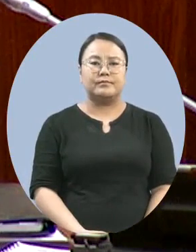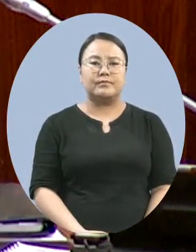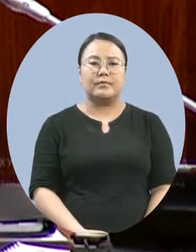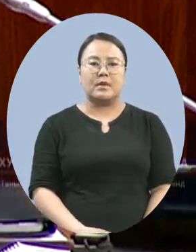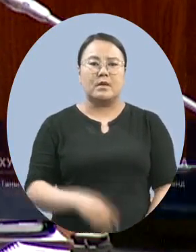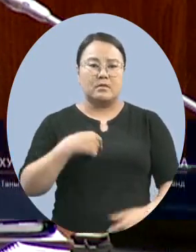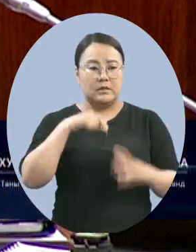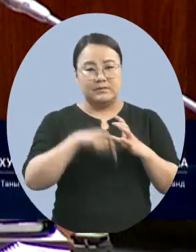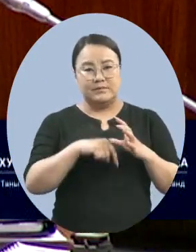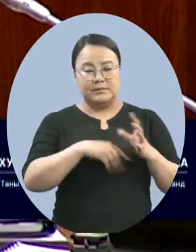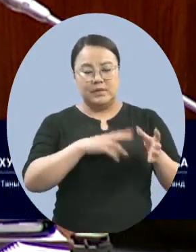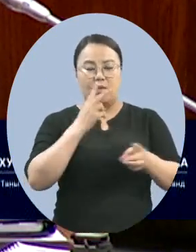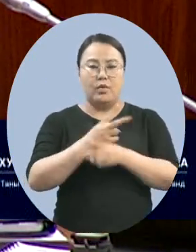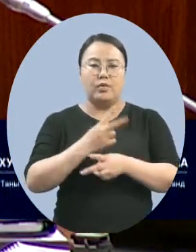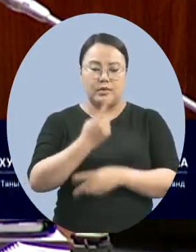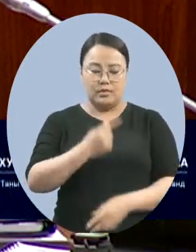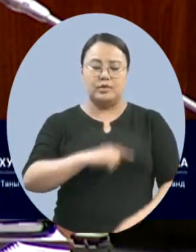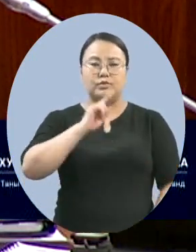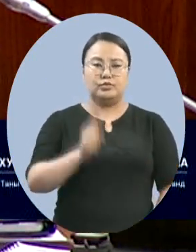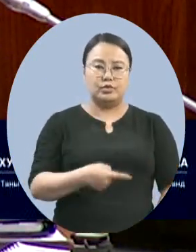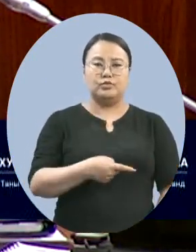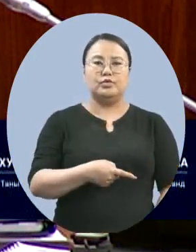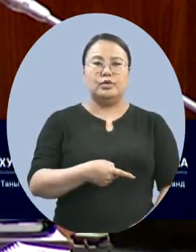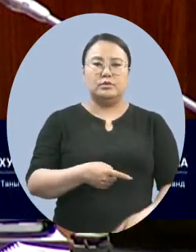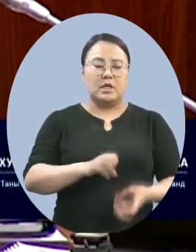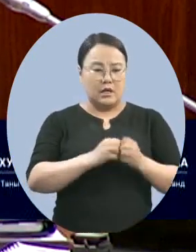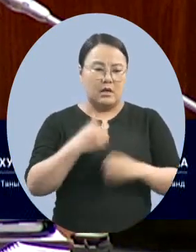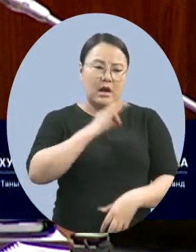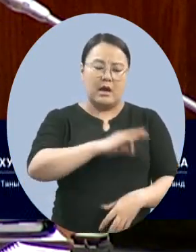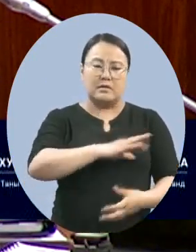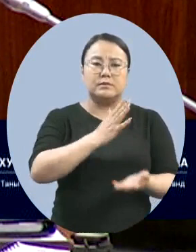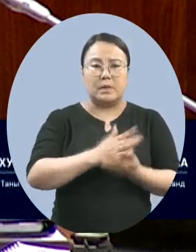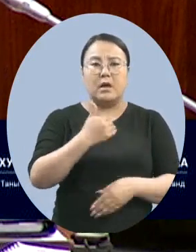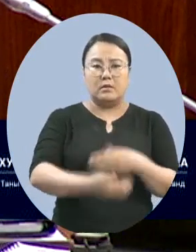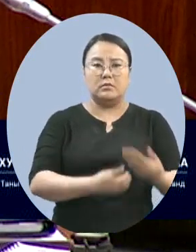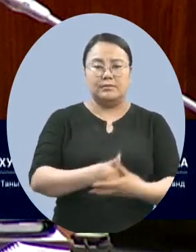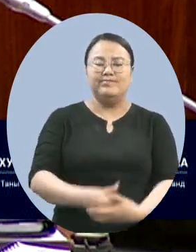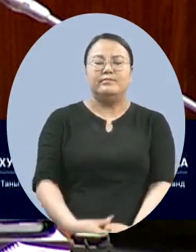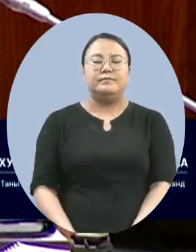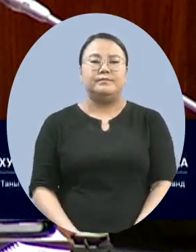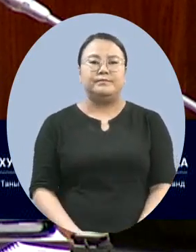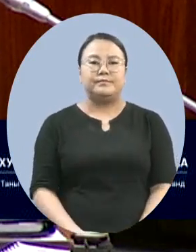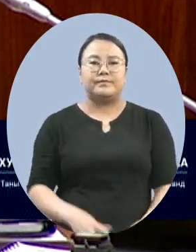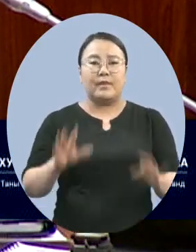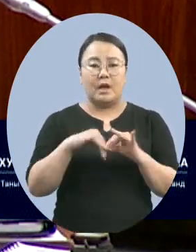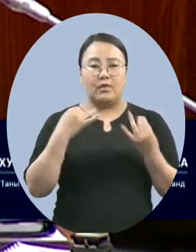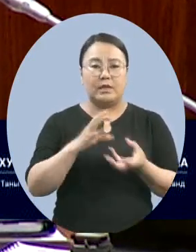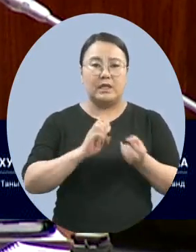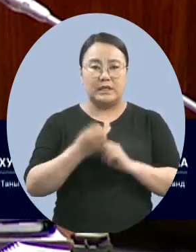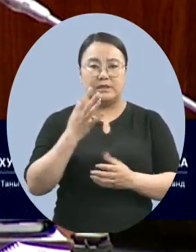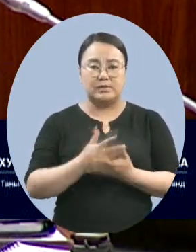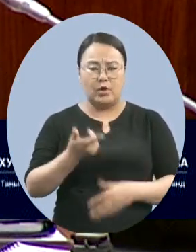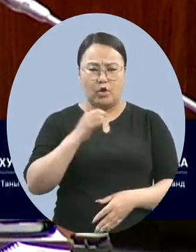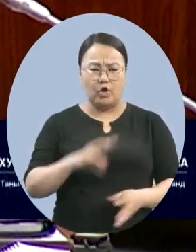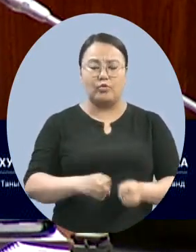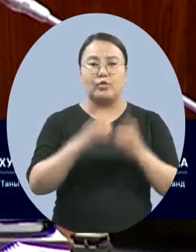практикт байдаг зүйл хуулиар хуулан зөвшөөрөгдсөн хэрэгжилж ирсэн практик гэж ярина. Ер нь зүгээр их хурлаас гарч байгаа мэдээ төр үйлсэн